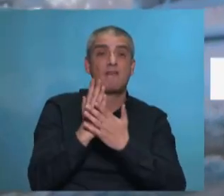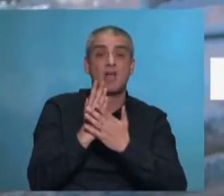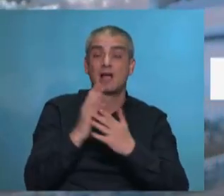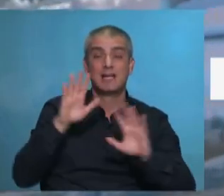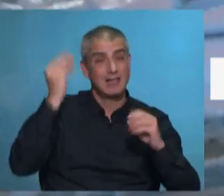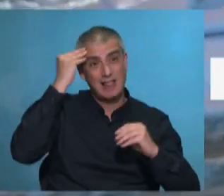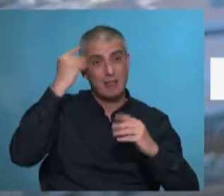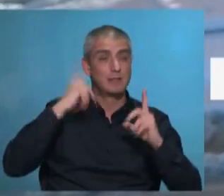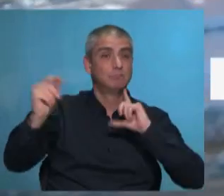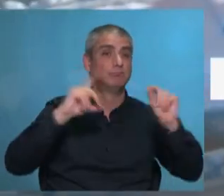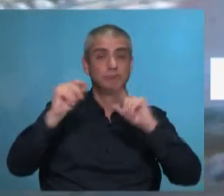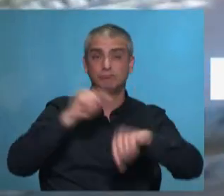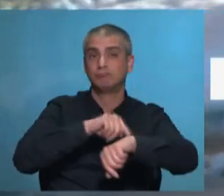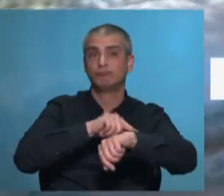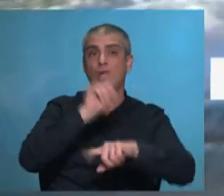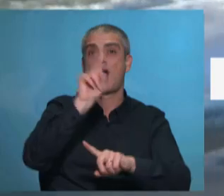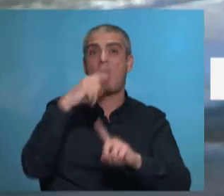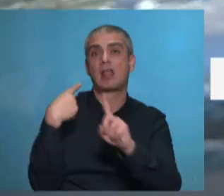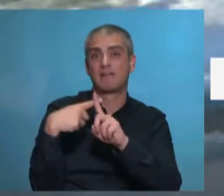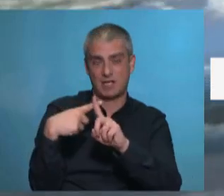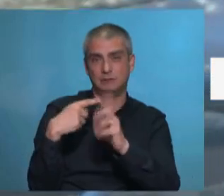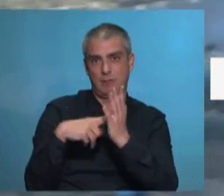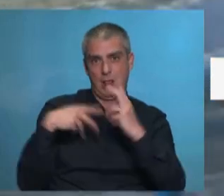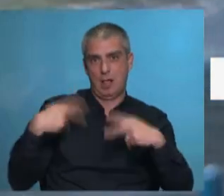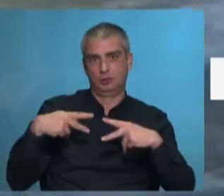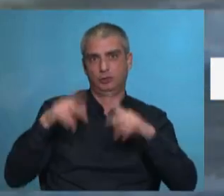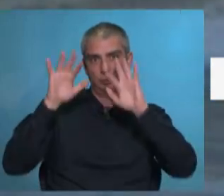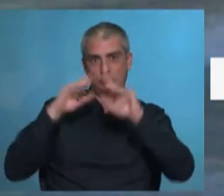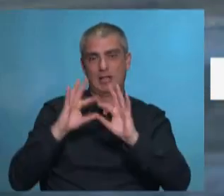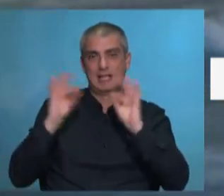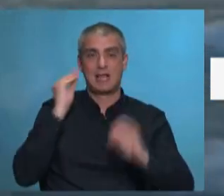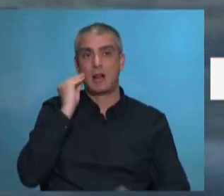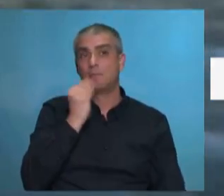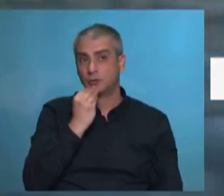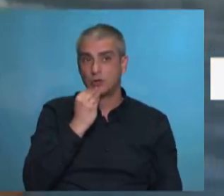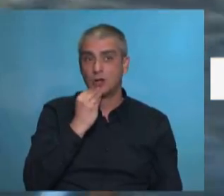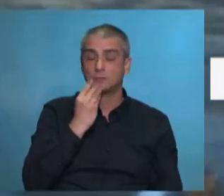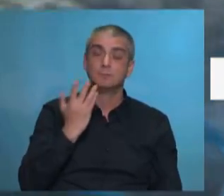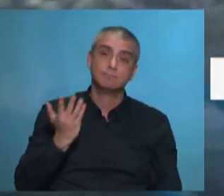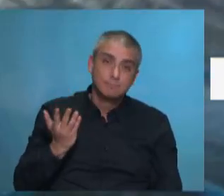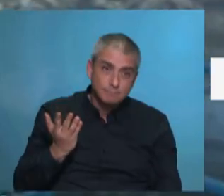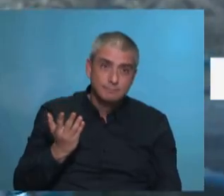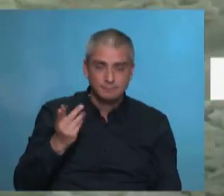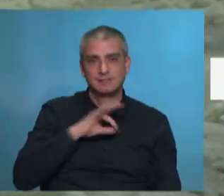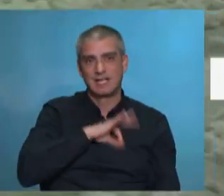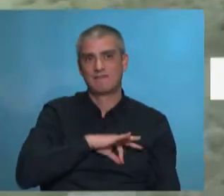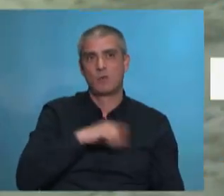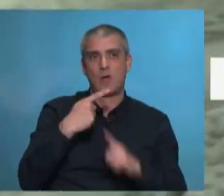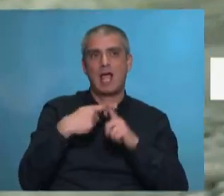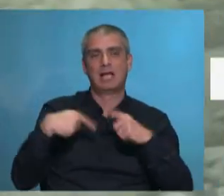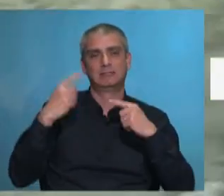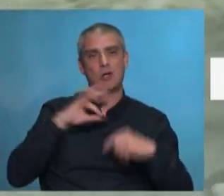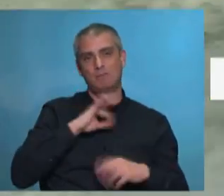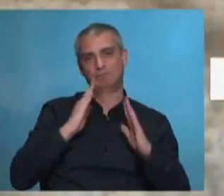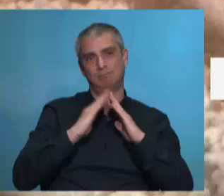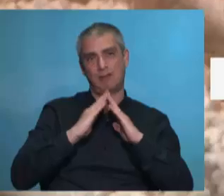את התלמידים בצפת בשעה 13:30, מחשש שהשלג יחל כבר בשעות הצהריים, אז הם הרוויחו חצי יום בבית,